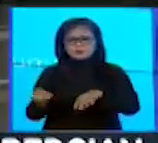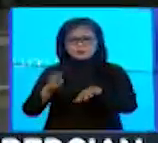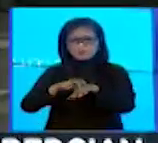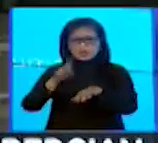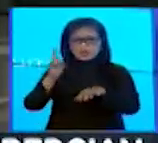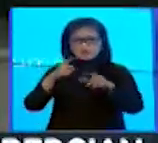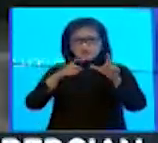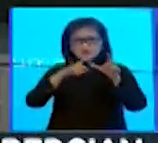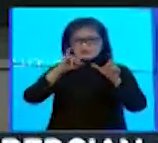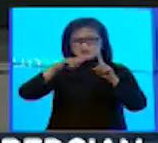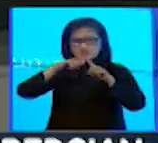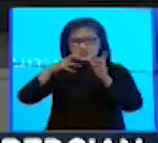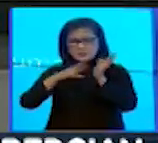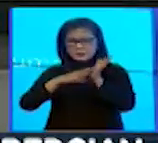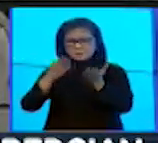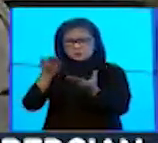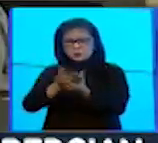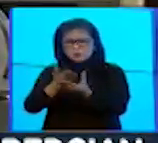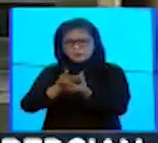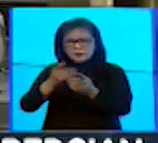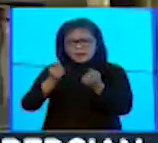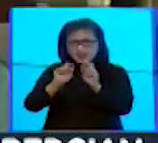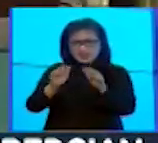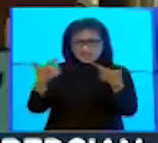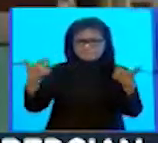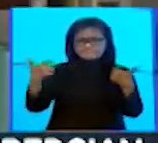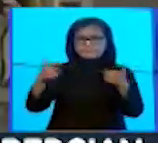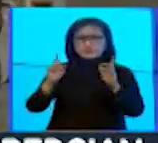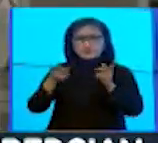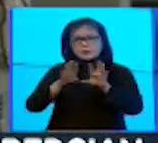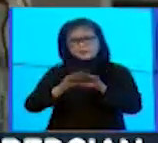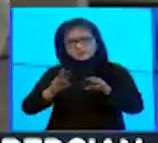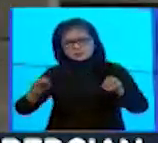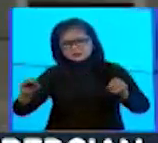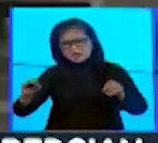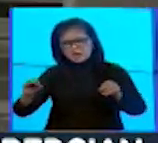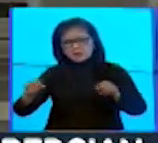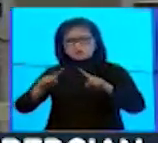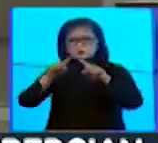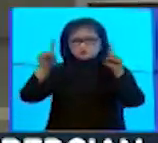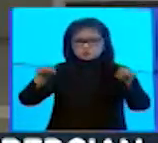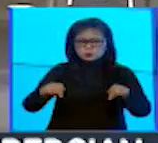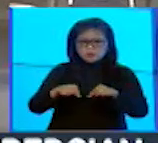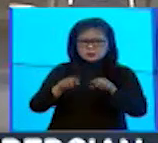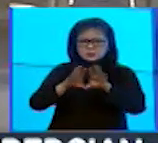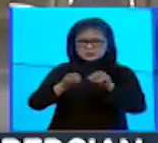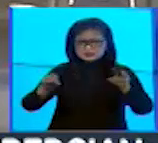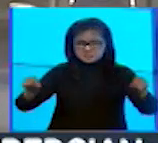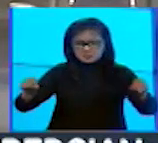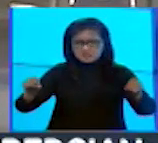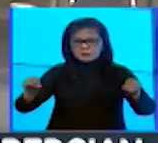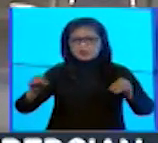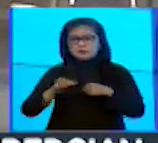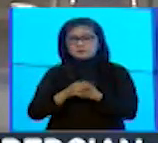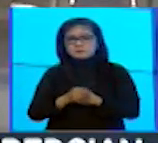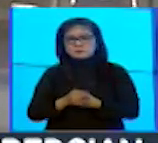lainnya seperti apabila untuk perjalanan dinas, surat dinas dari kantor masing-masing, dan juga apabila untuk pemudik yang dikecualikan membawa surat